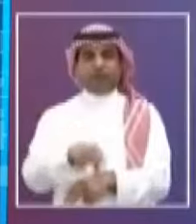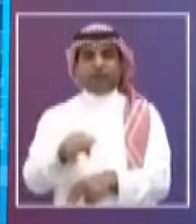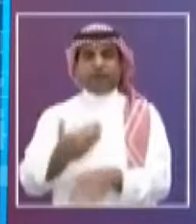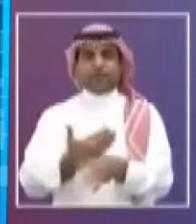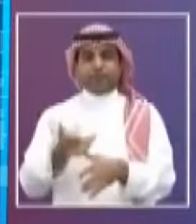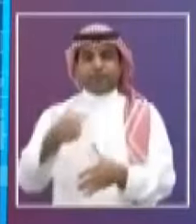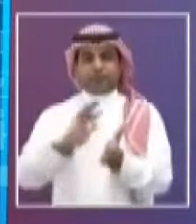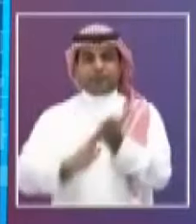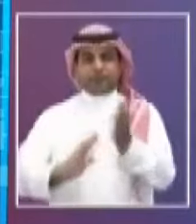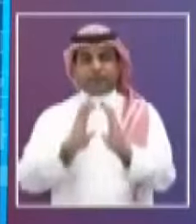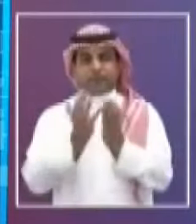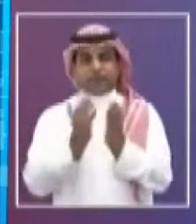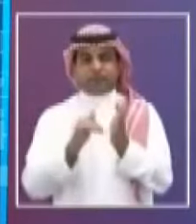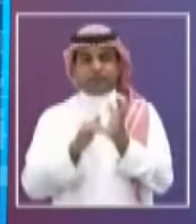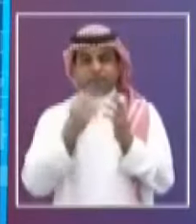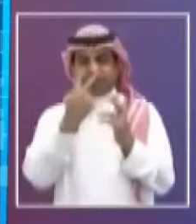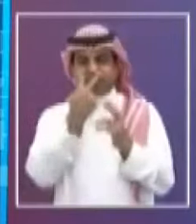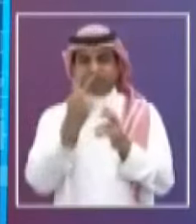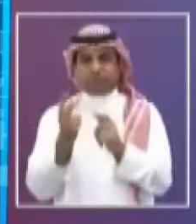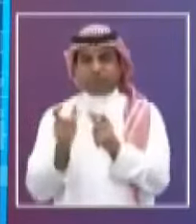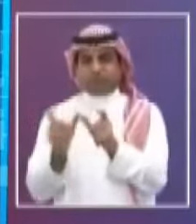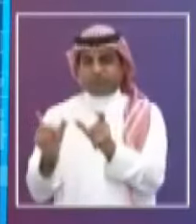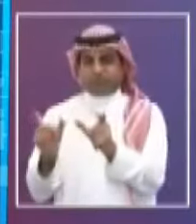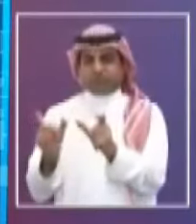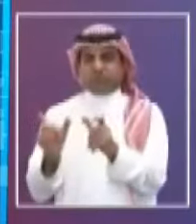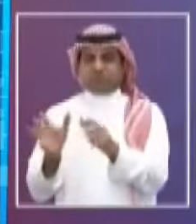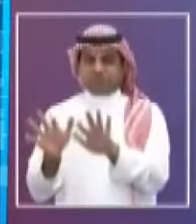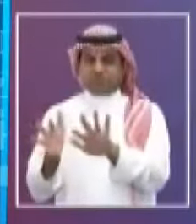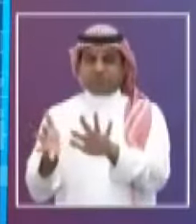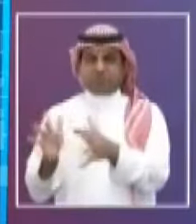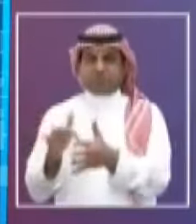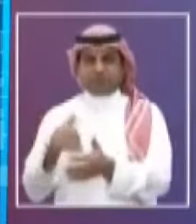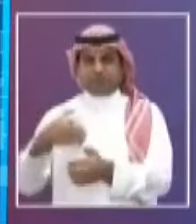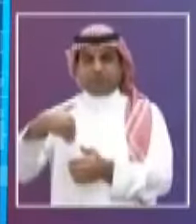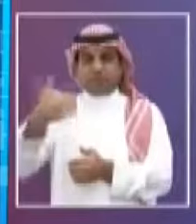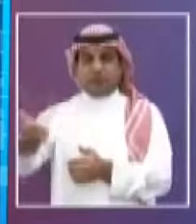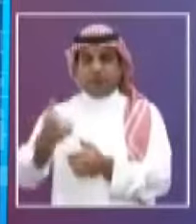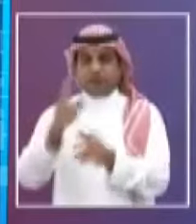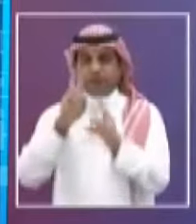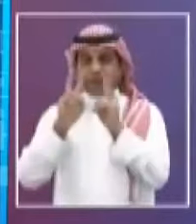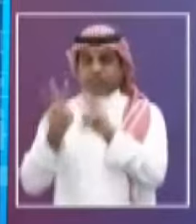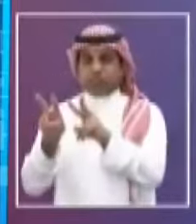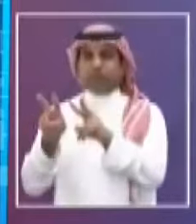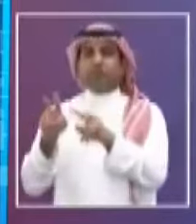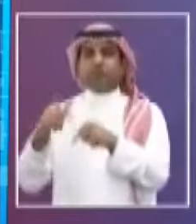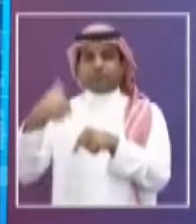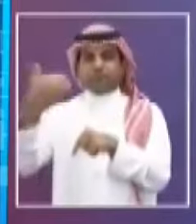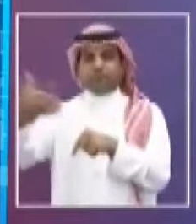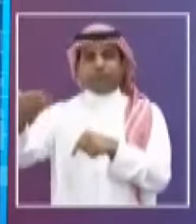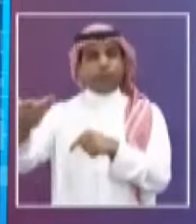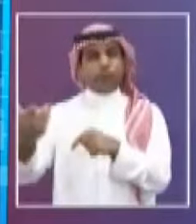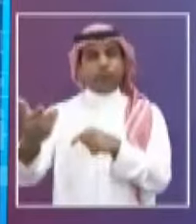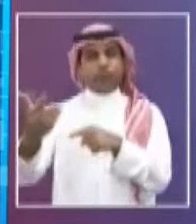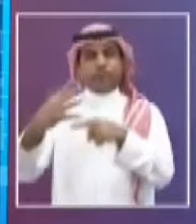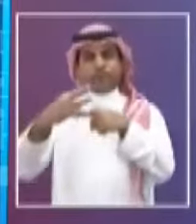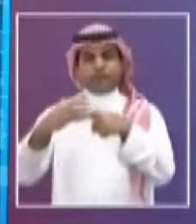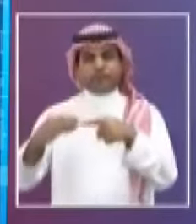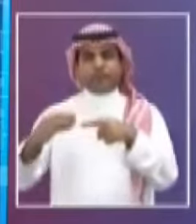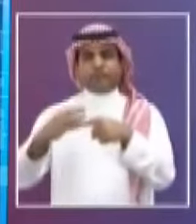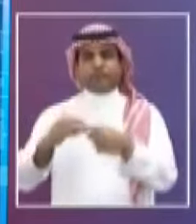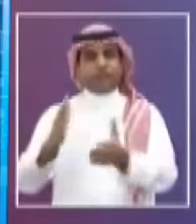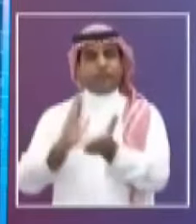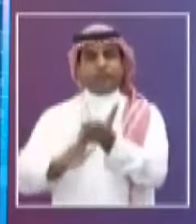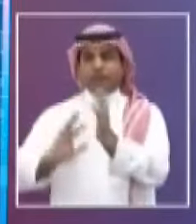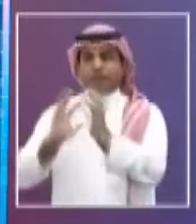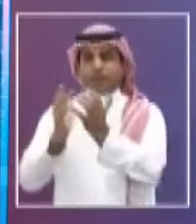المركزة بإذن الله ستلحق ذلك، وسنلاحظ بإذن الله ونتوقع بإذن الله في المرحلة القادمة أن تتحسن أيضا عدد الحالات في العناية